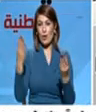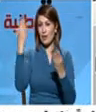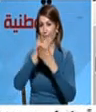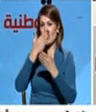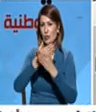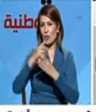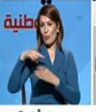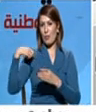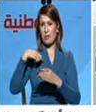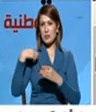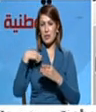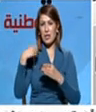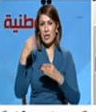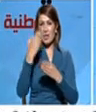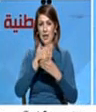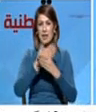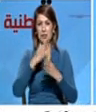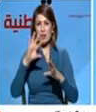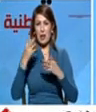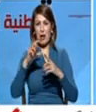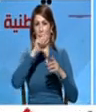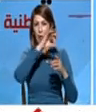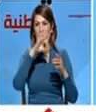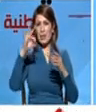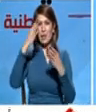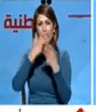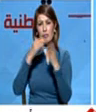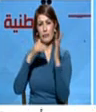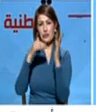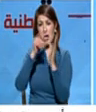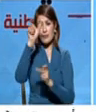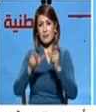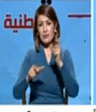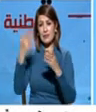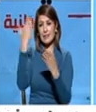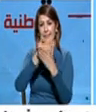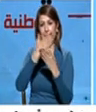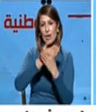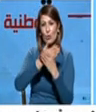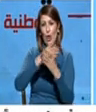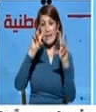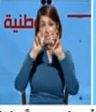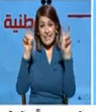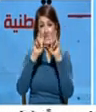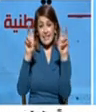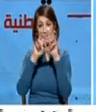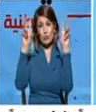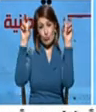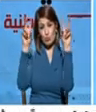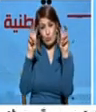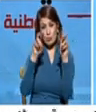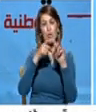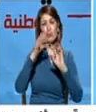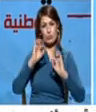سجل عليها تقريبا خاليه المسيحي بمائه الف على مستوى موقف واه يكفي ان يصرح يحط رقم من ال مع ال